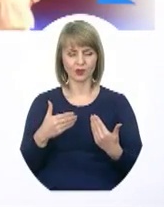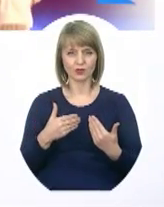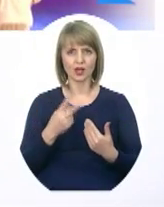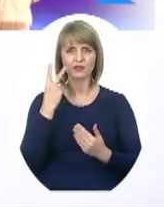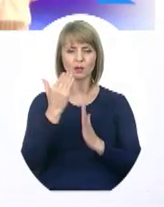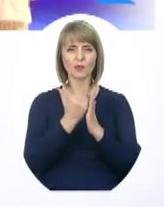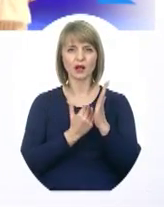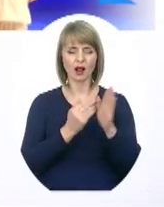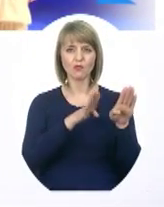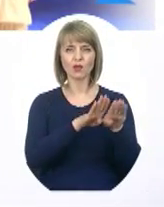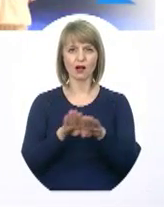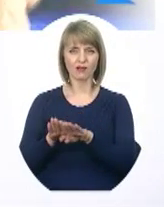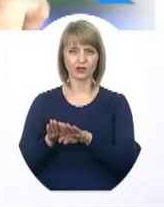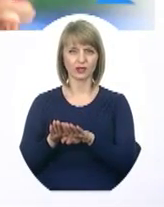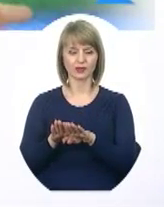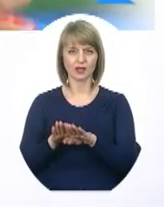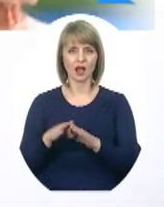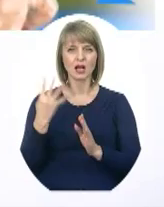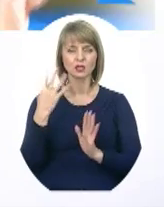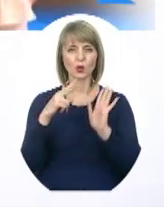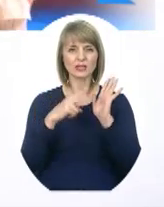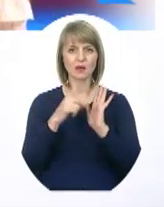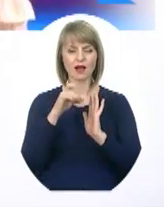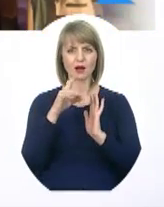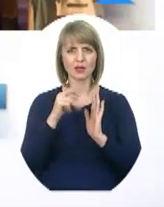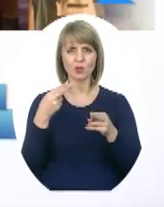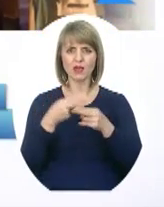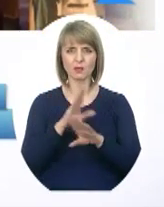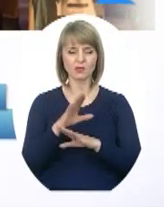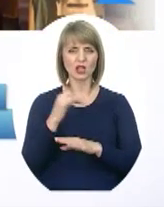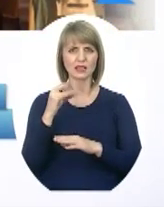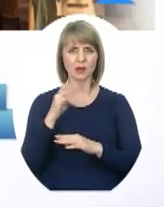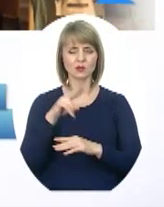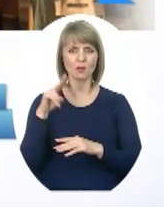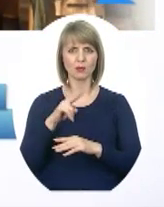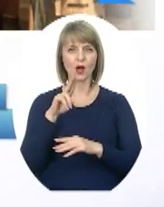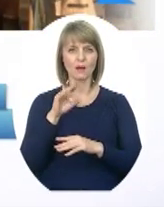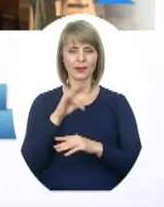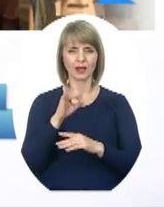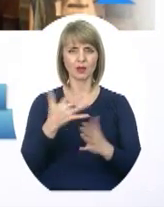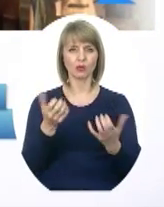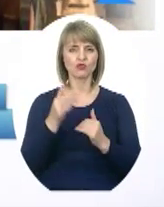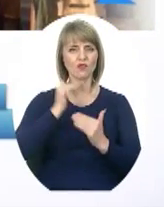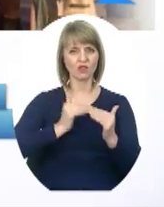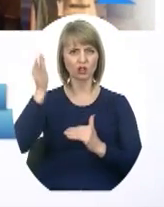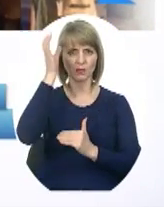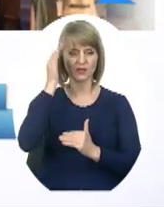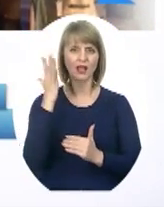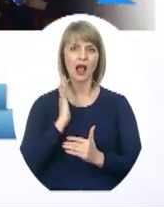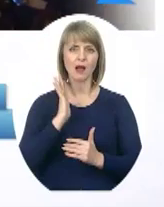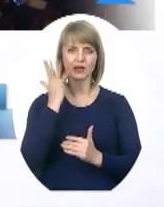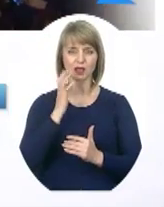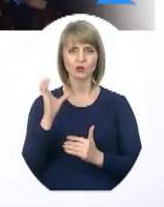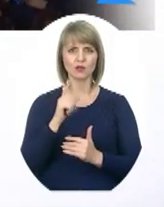Здравствуйте! Вы смотрите программу «На равных». 47-я хромосома не помешала испанцу Пабло Пинедо получить высшее образование.